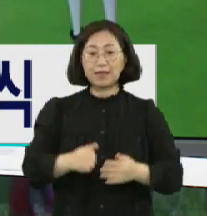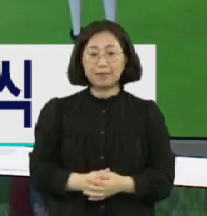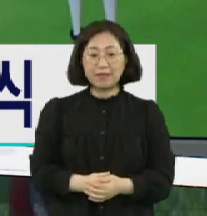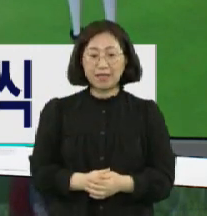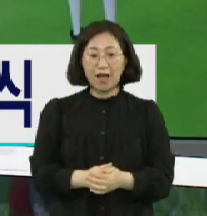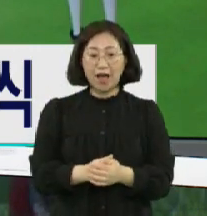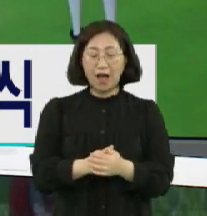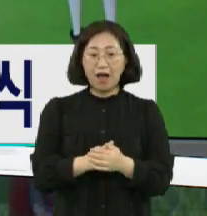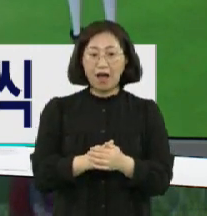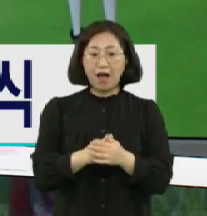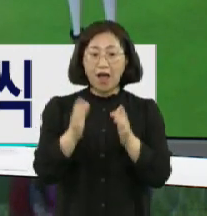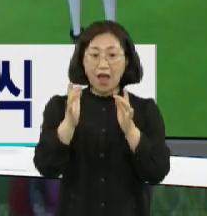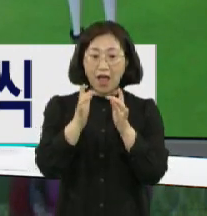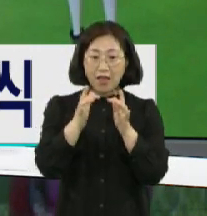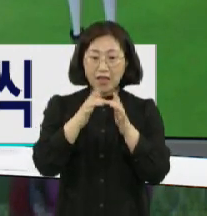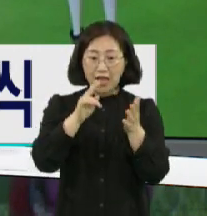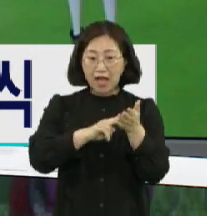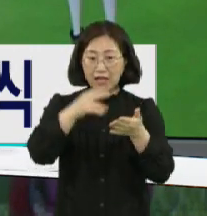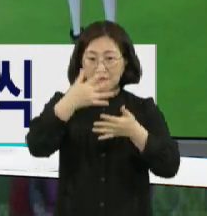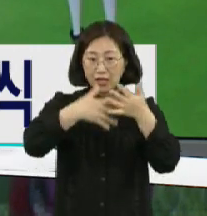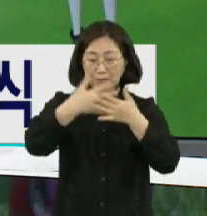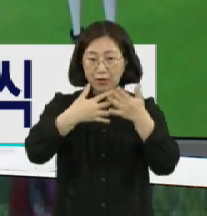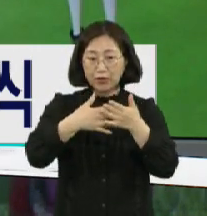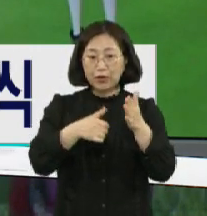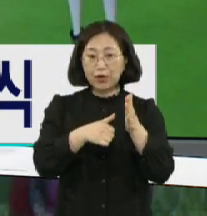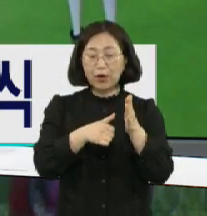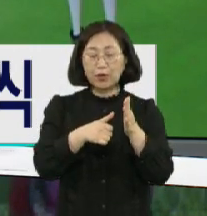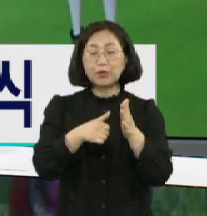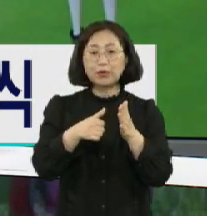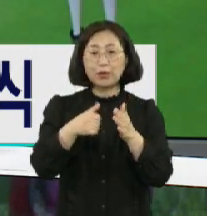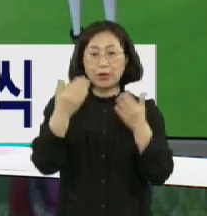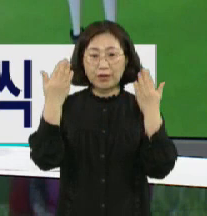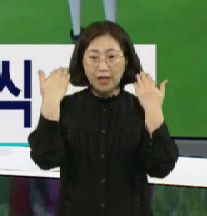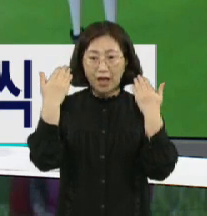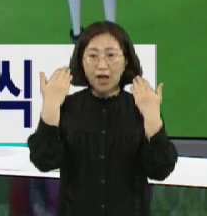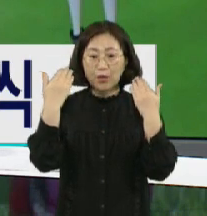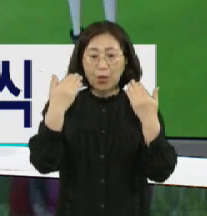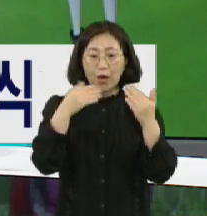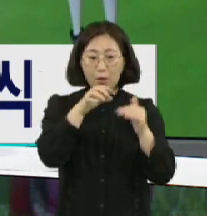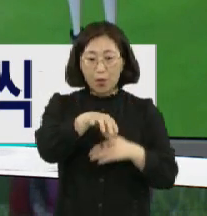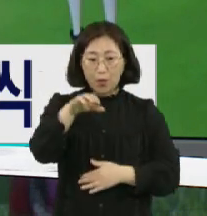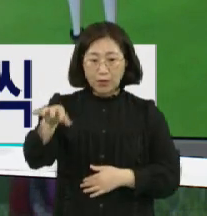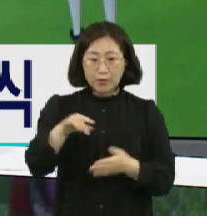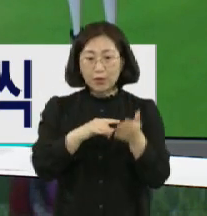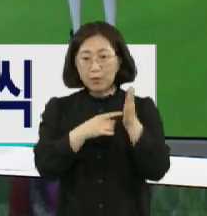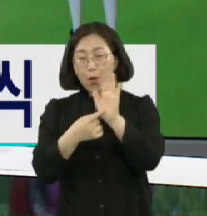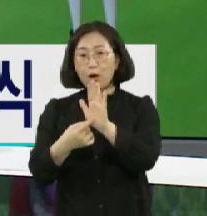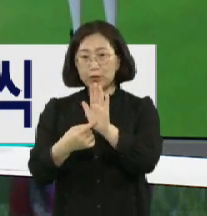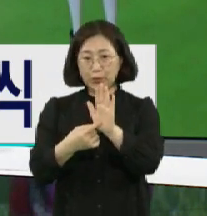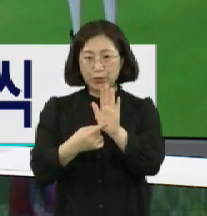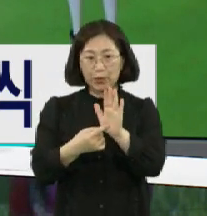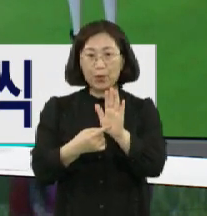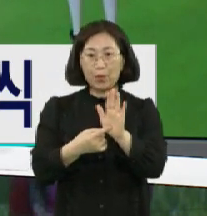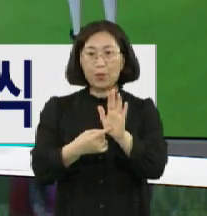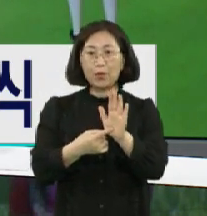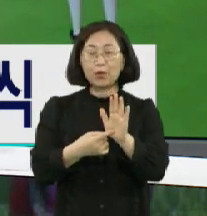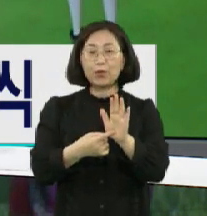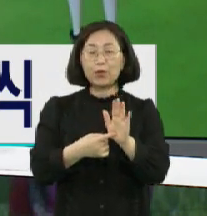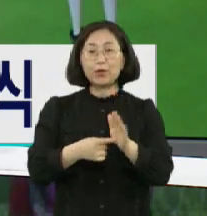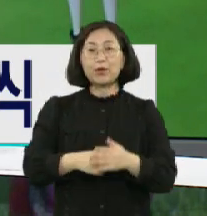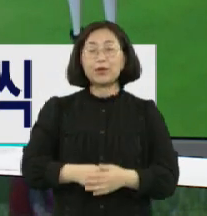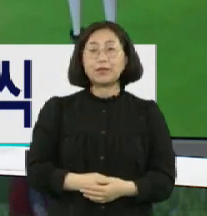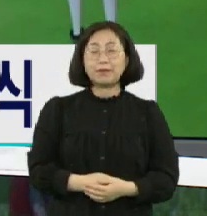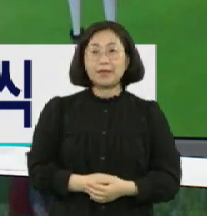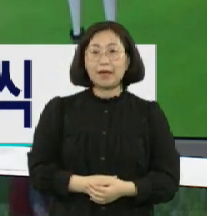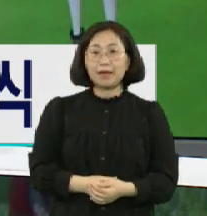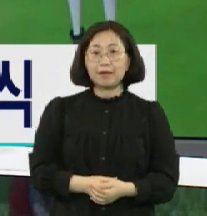신입생들이 애니메이션으로 구현된 대학 명소들을 견학하는 등 가상 공간 입학식이 한층 업그레이드 됐습니다.